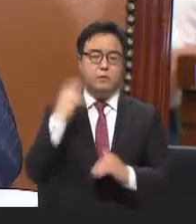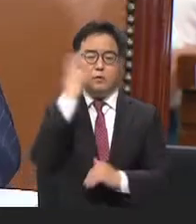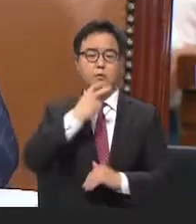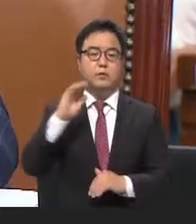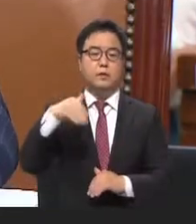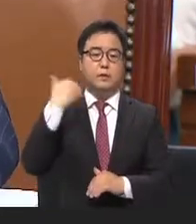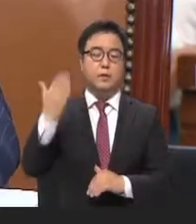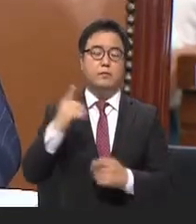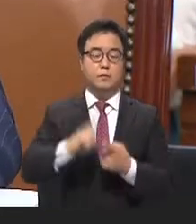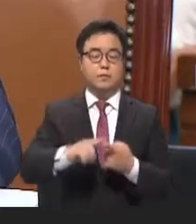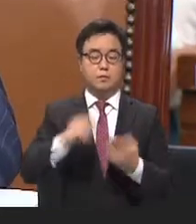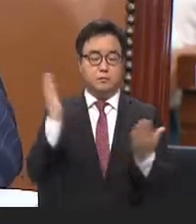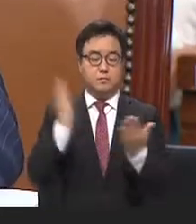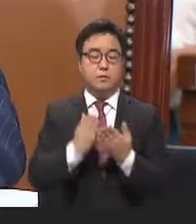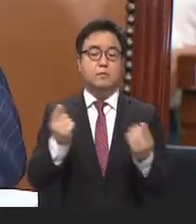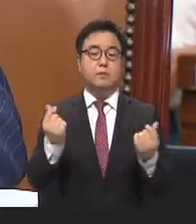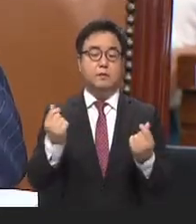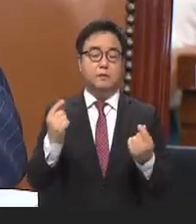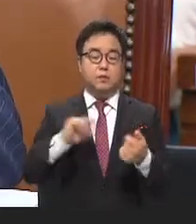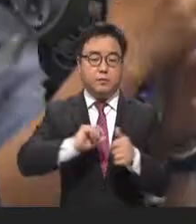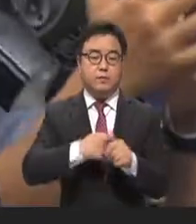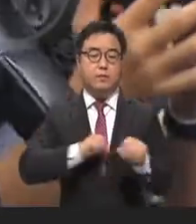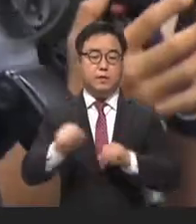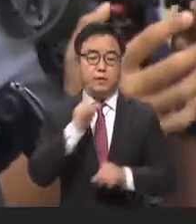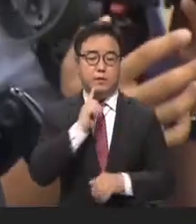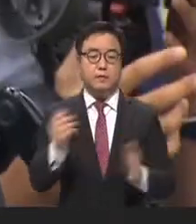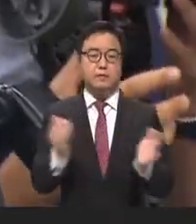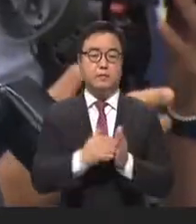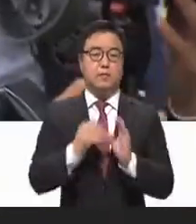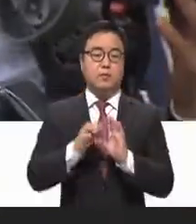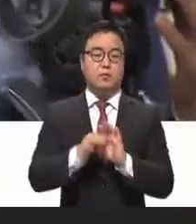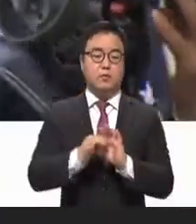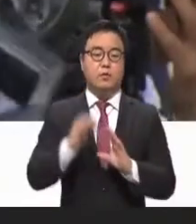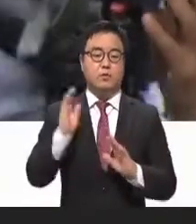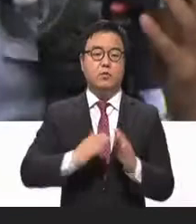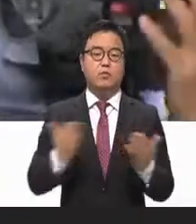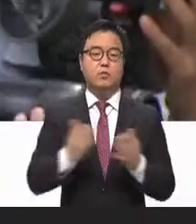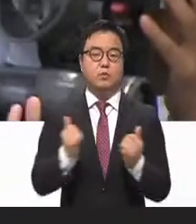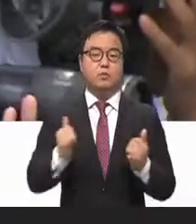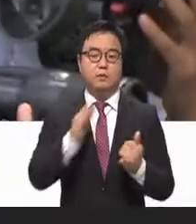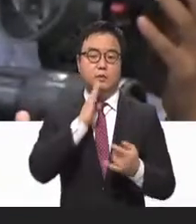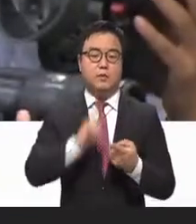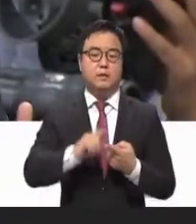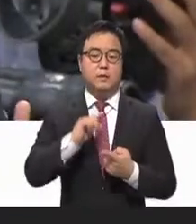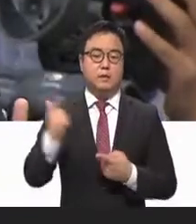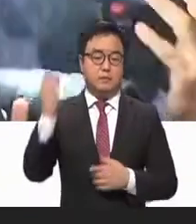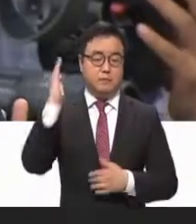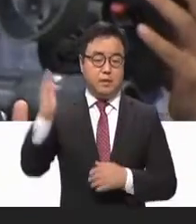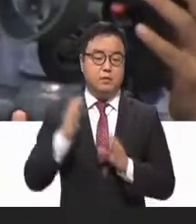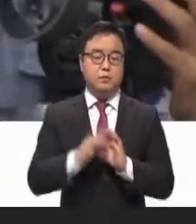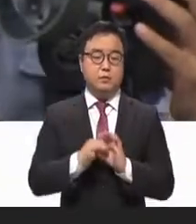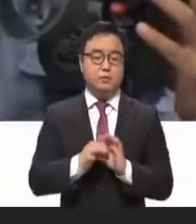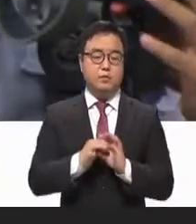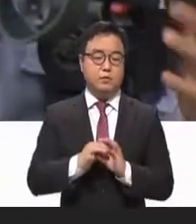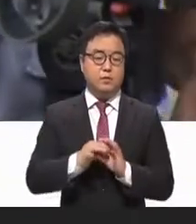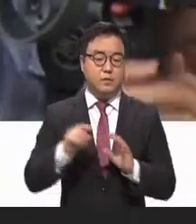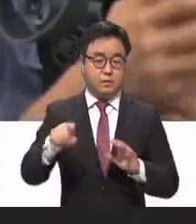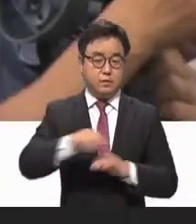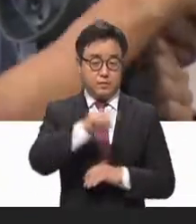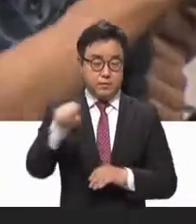포함해 상하는 조치를 취하겠다고 절한 발언으로 인해 여기